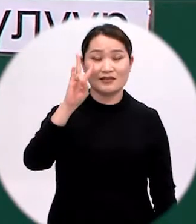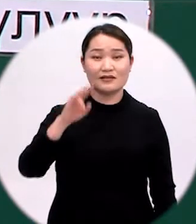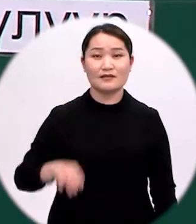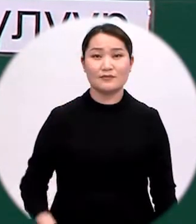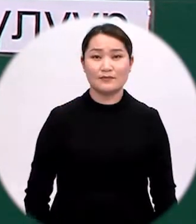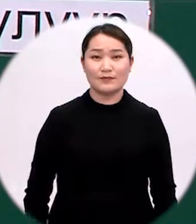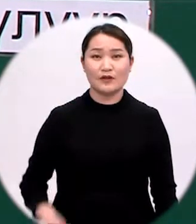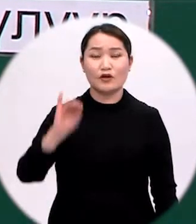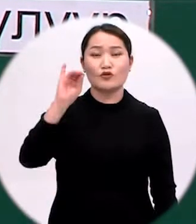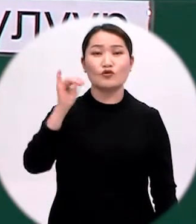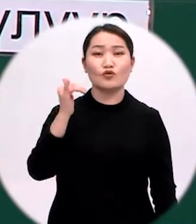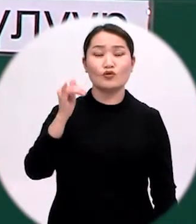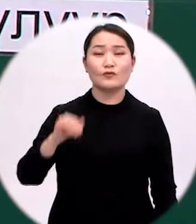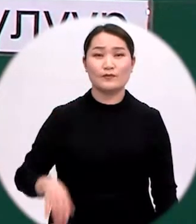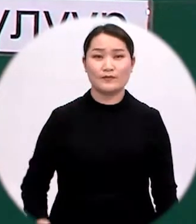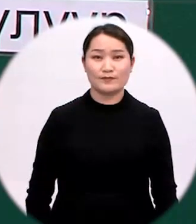Ё.